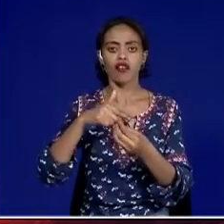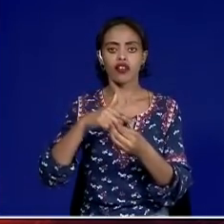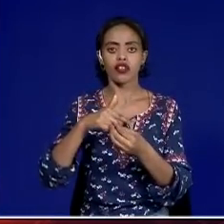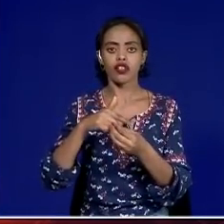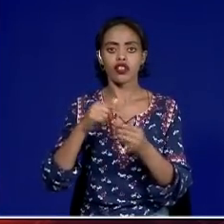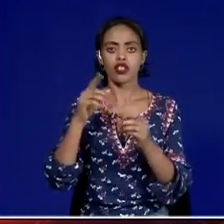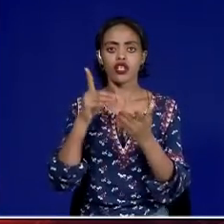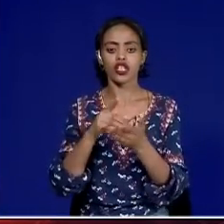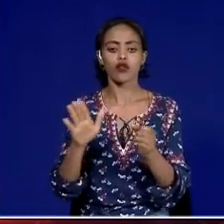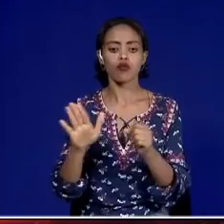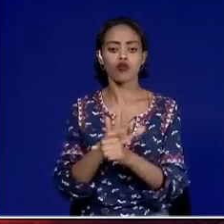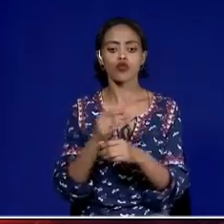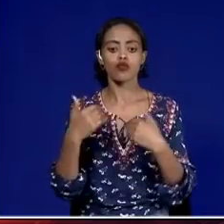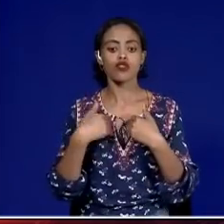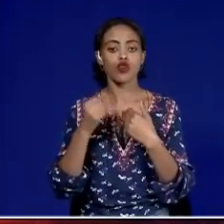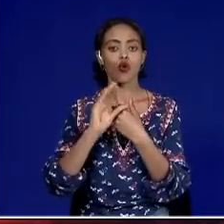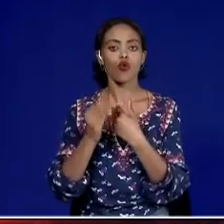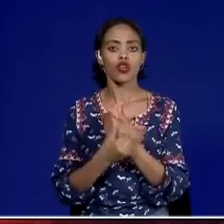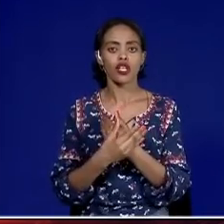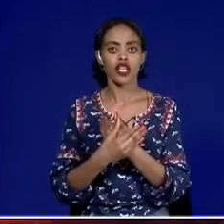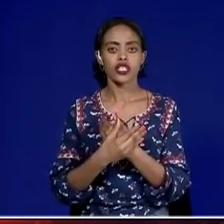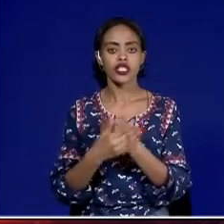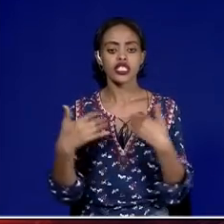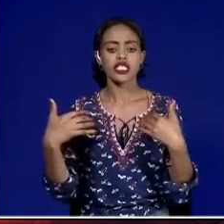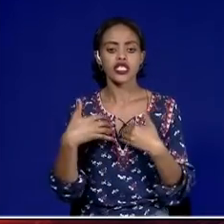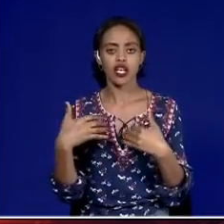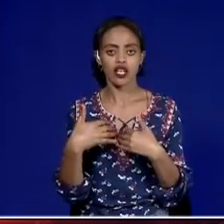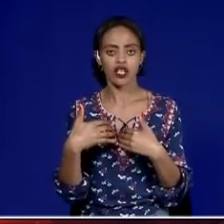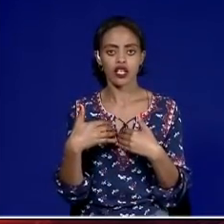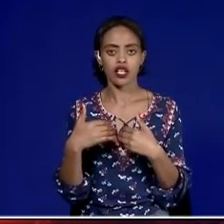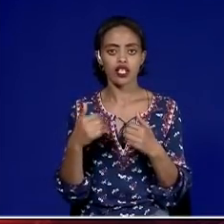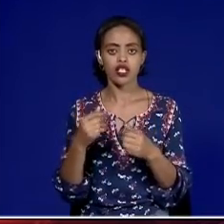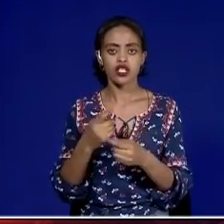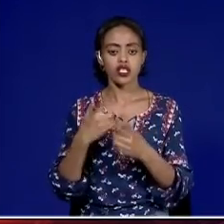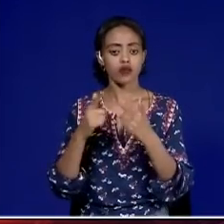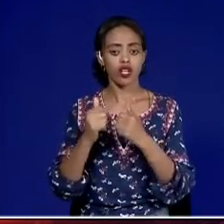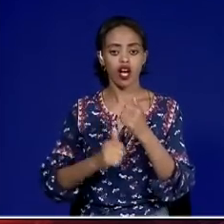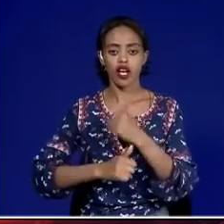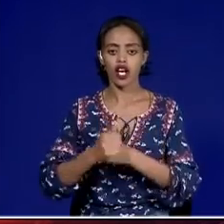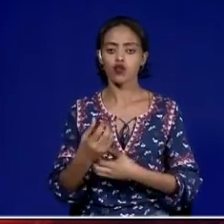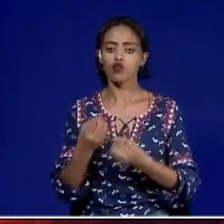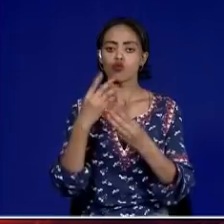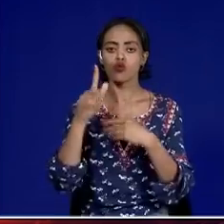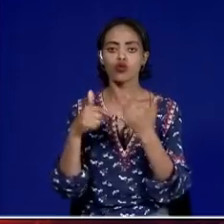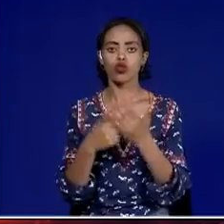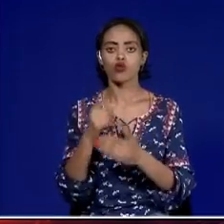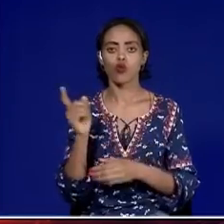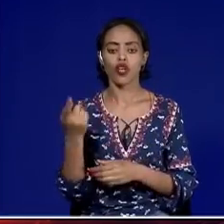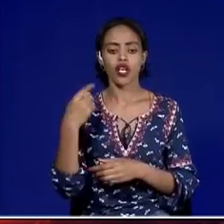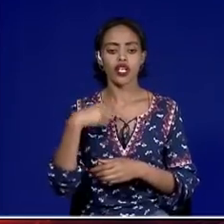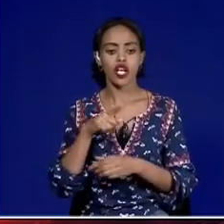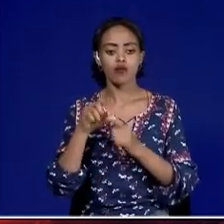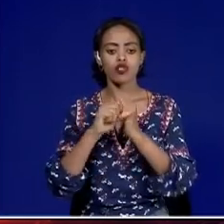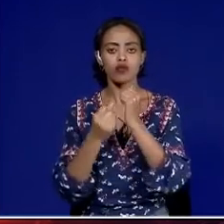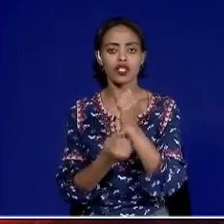ملو مستزنی خونتات نه حمام تنکن سجاتن زس عبلنا حرقاتات بزح سلزغنه نحنا بزي